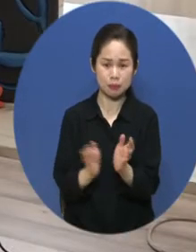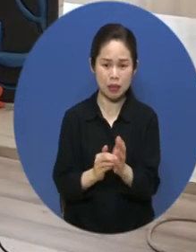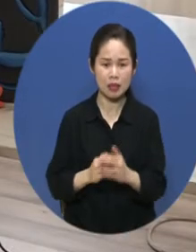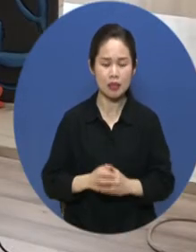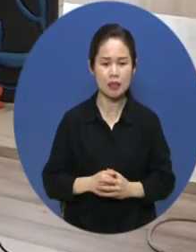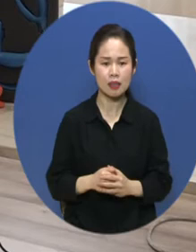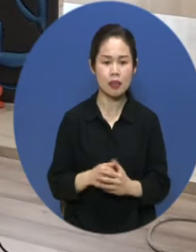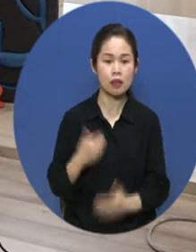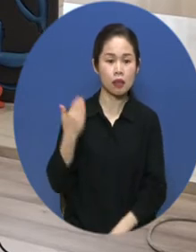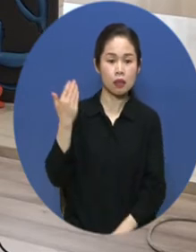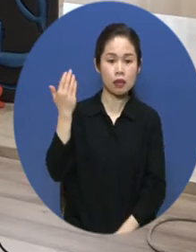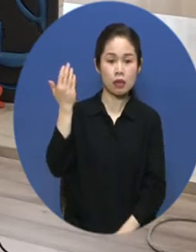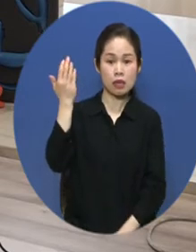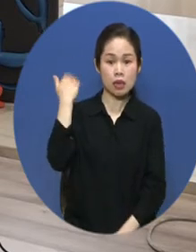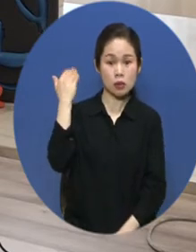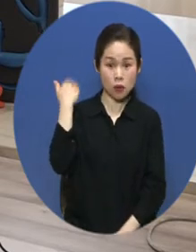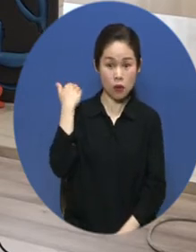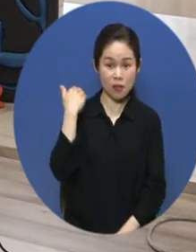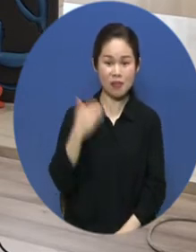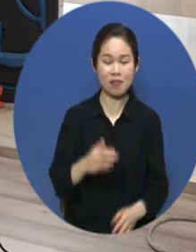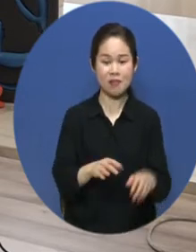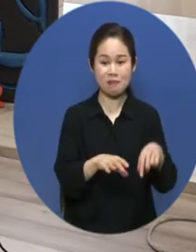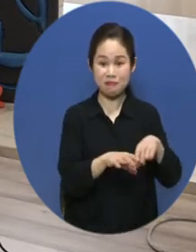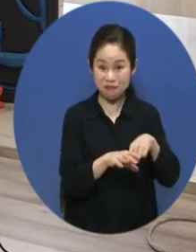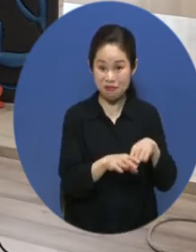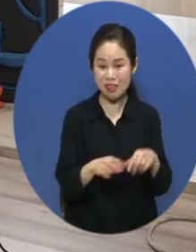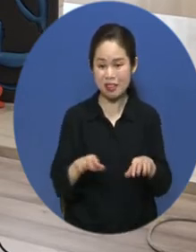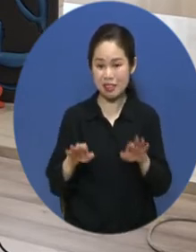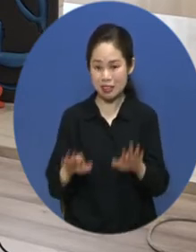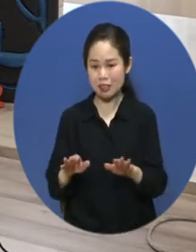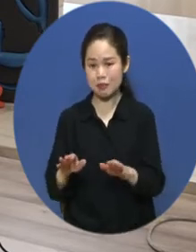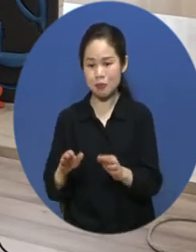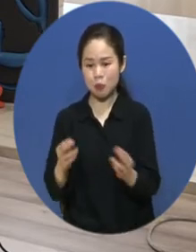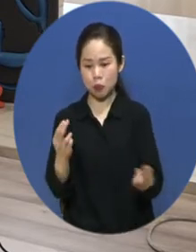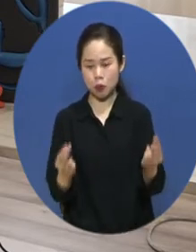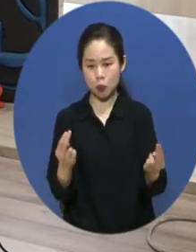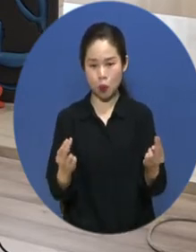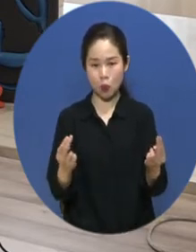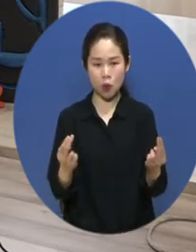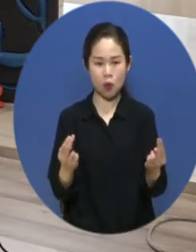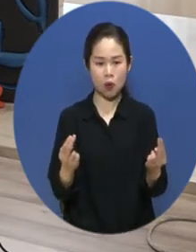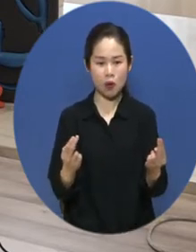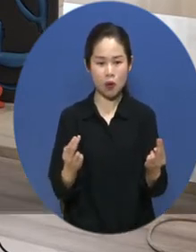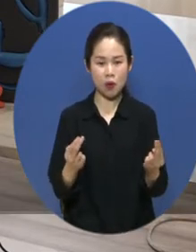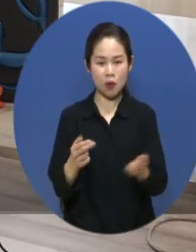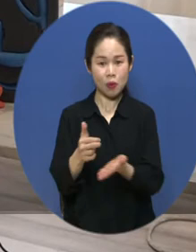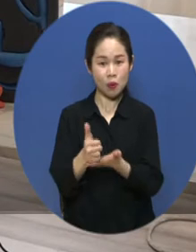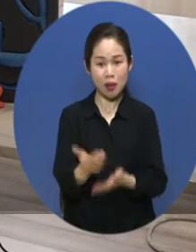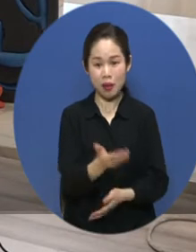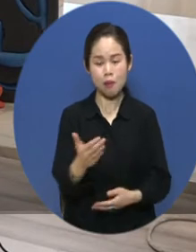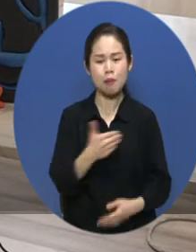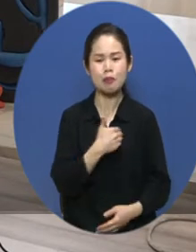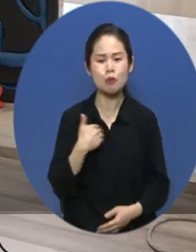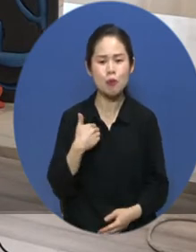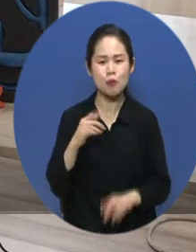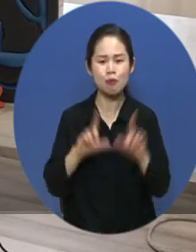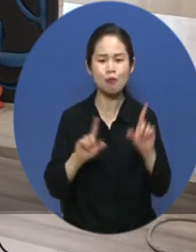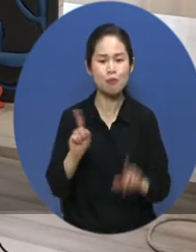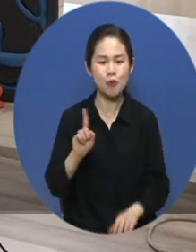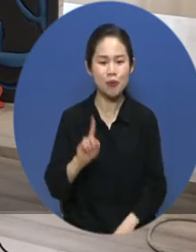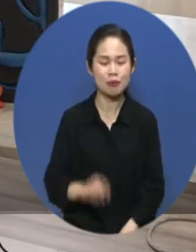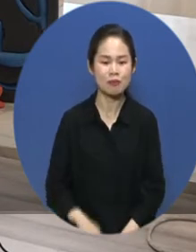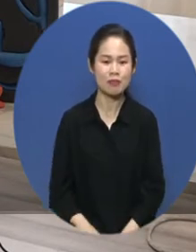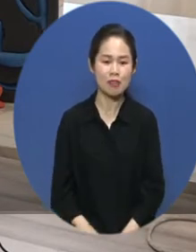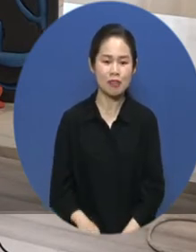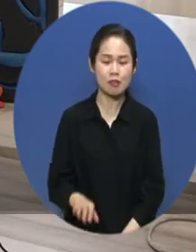그럼 이전의 보조기구들과 비교해서 소비자들의 만족도는 어느 정도 저희가 이제